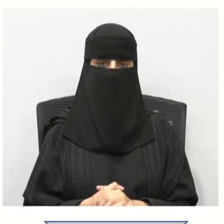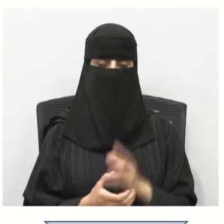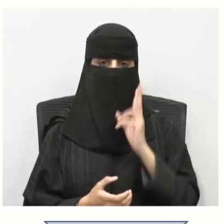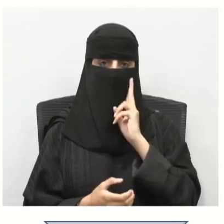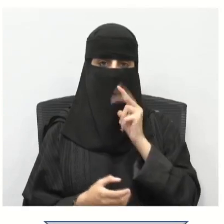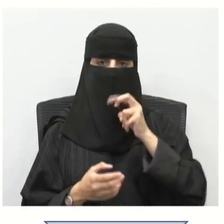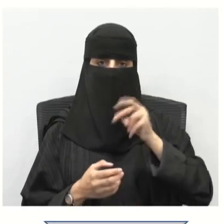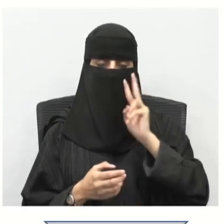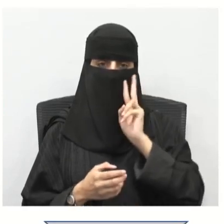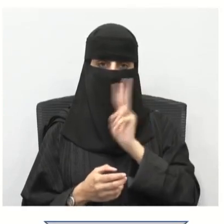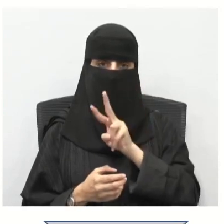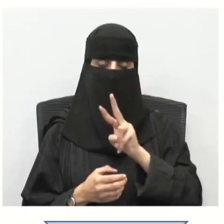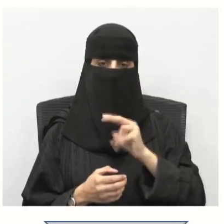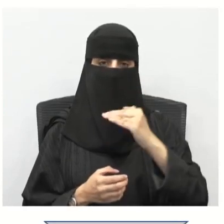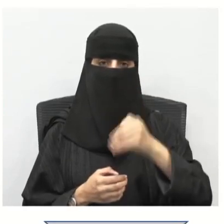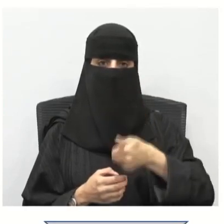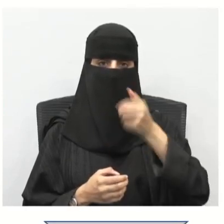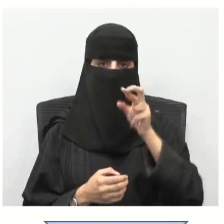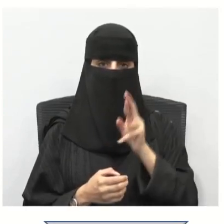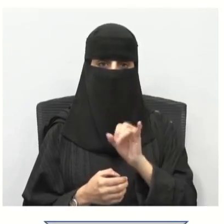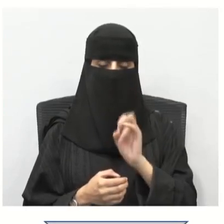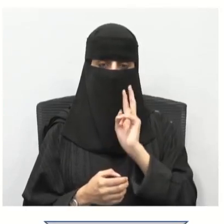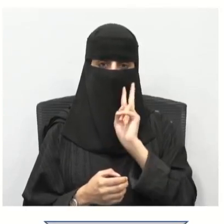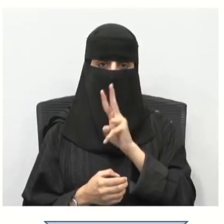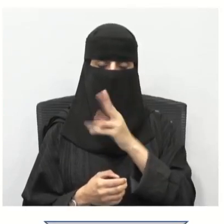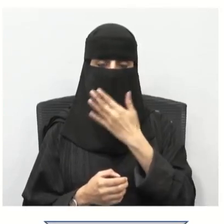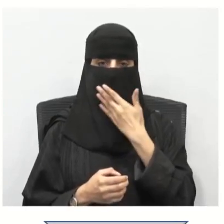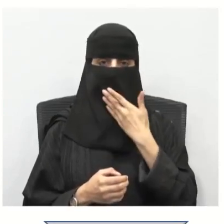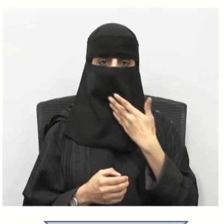عندما راها حازم قال